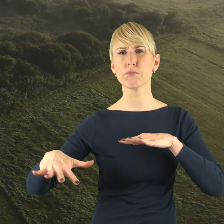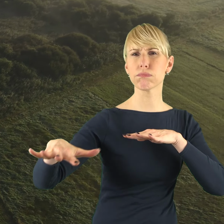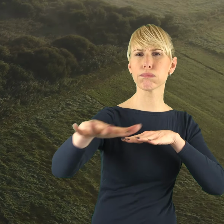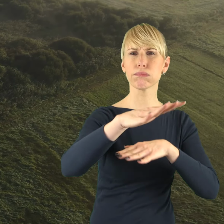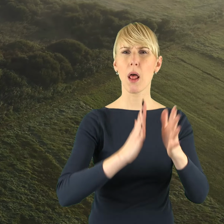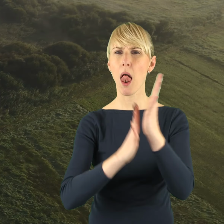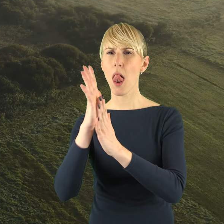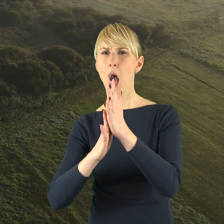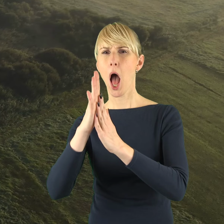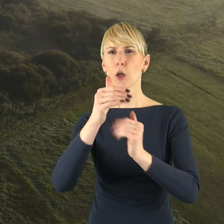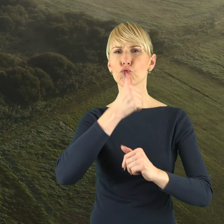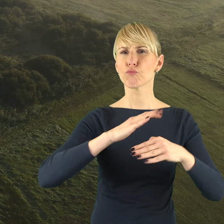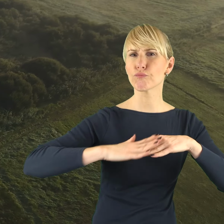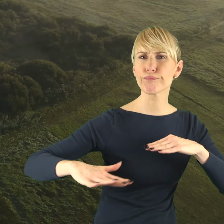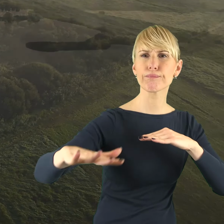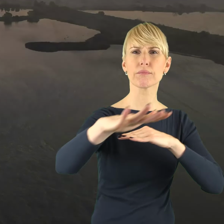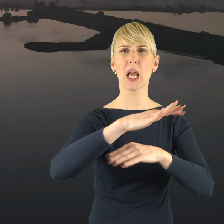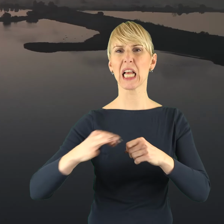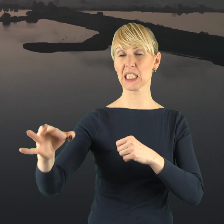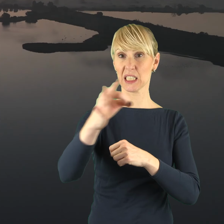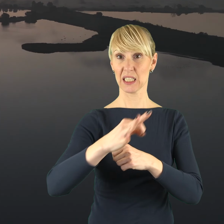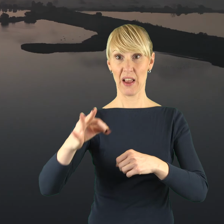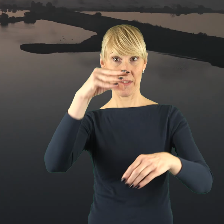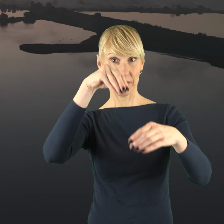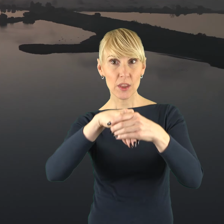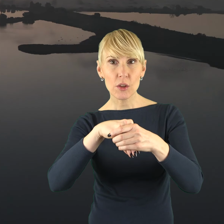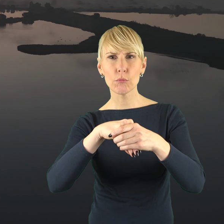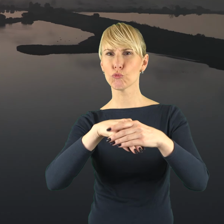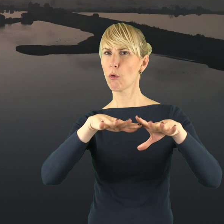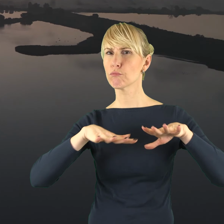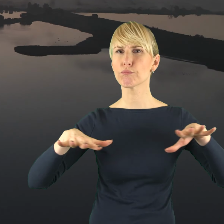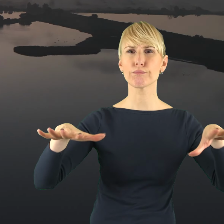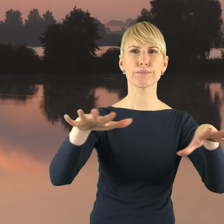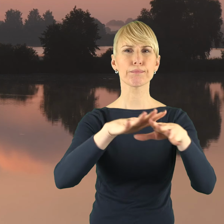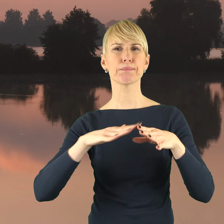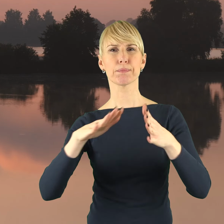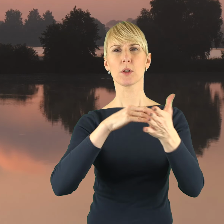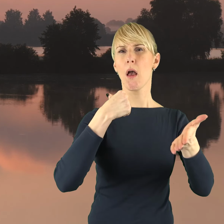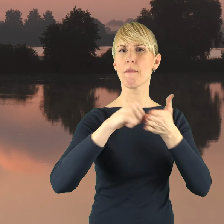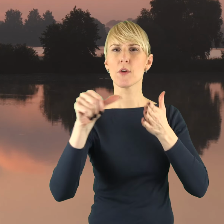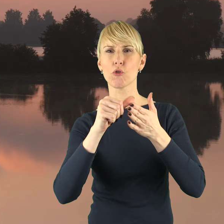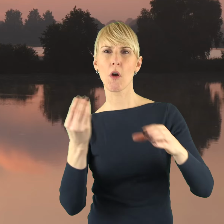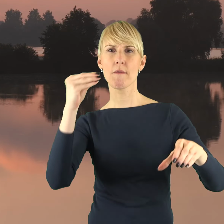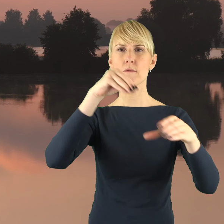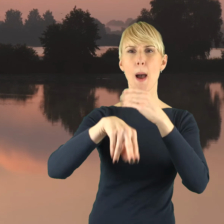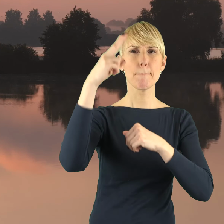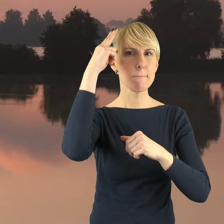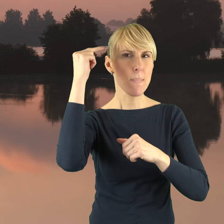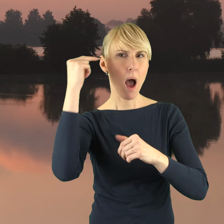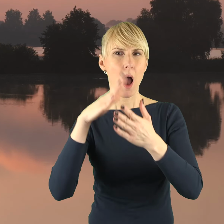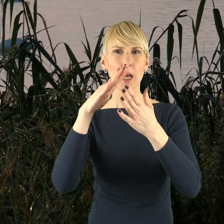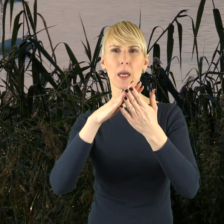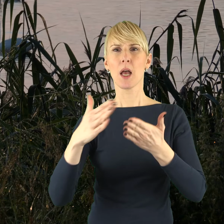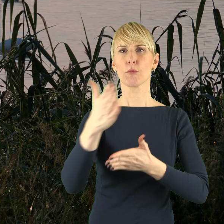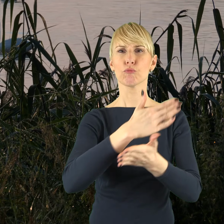Rozległe lasy, łąki, pola i stawy tworzą niezwykle cenny obszar, będący integralną częścią